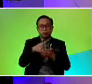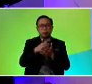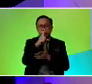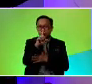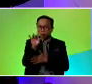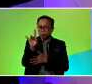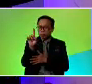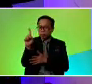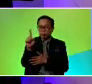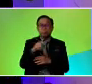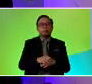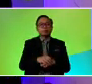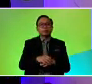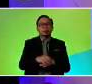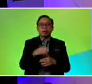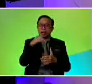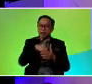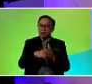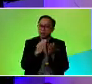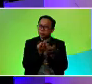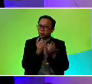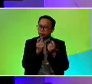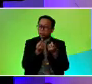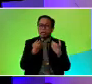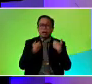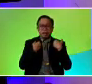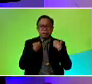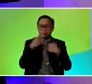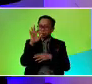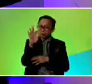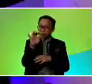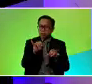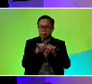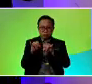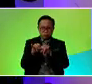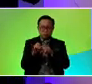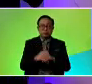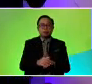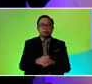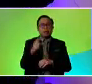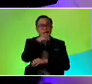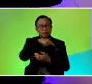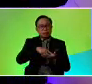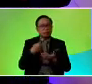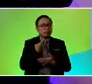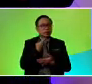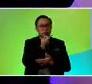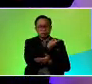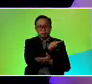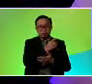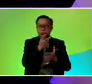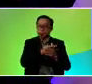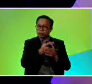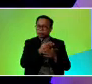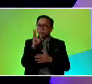ekspektasi Oke dalam dalam buku teks ada 9 jenis ekspektasi Hari ini saya fungsikan 6